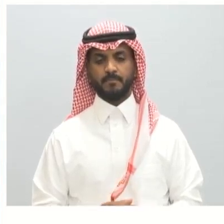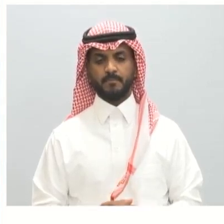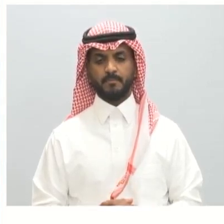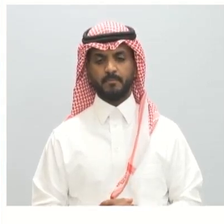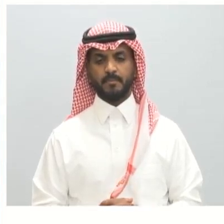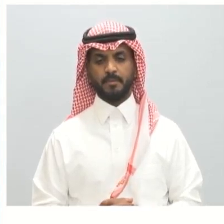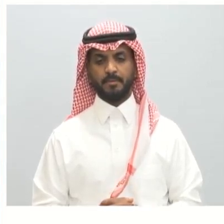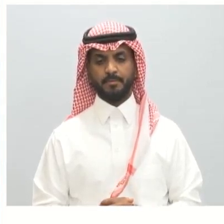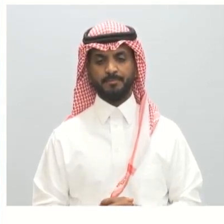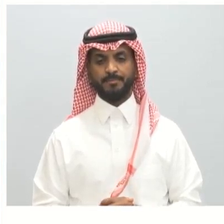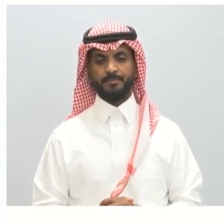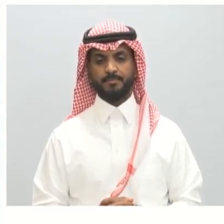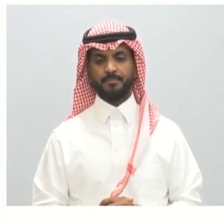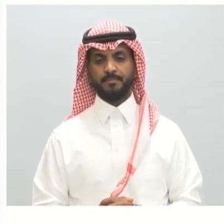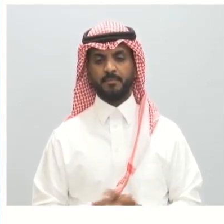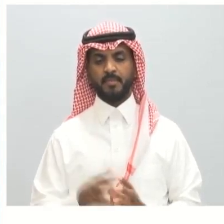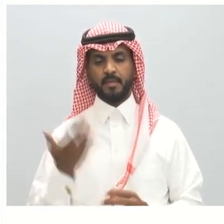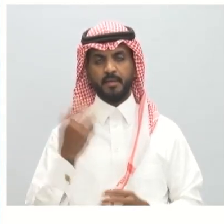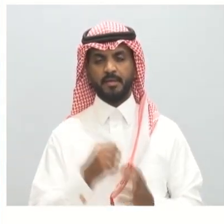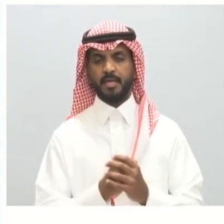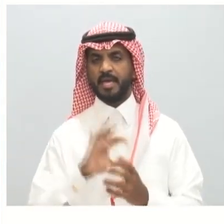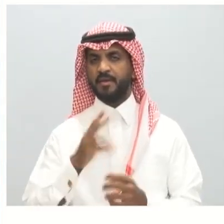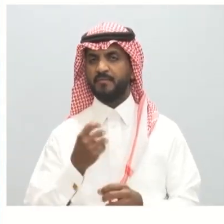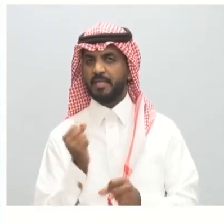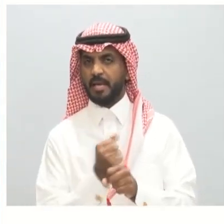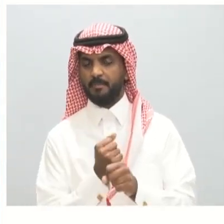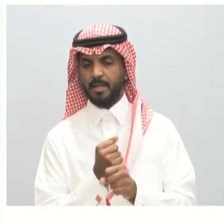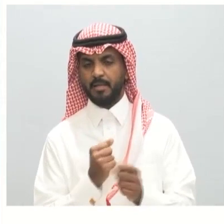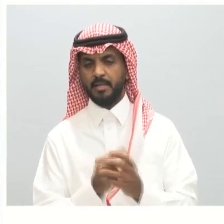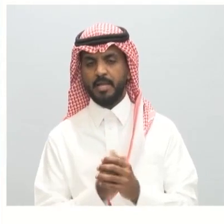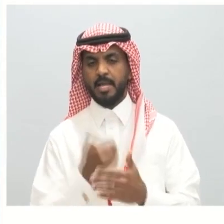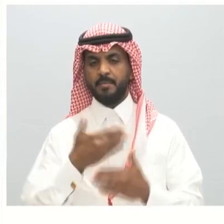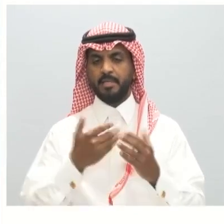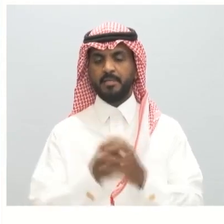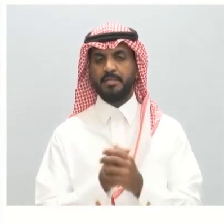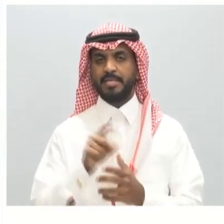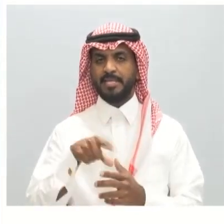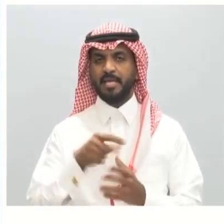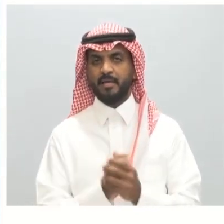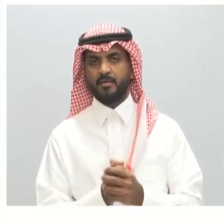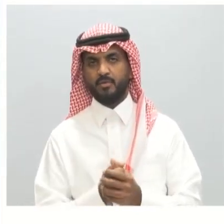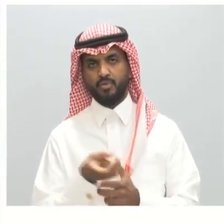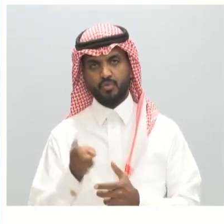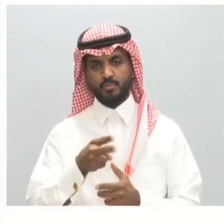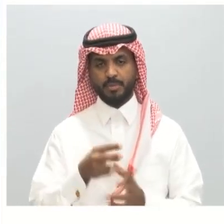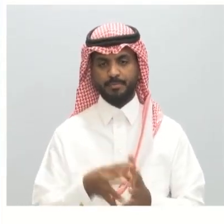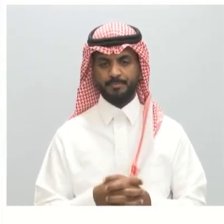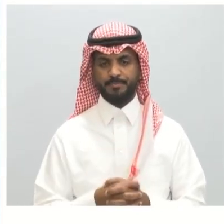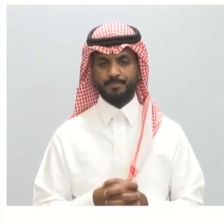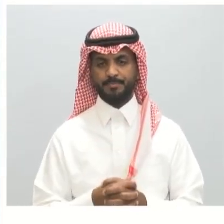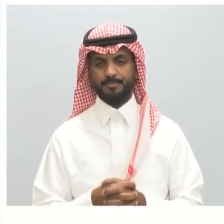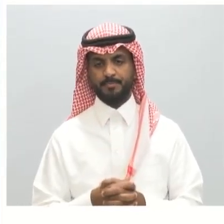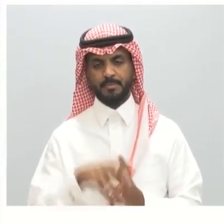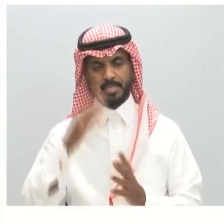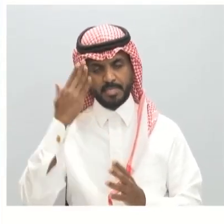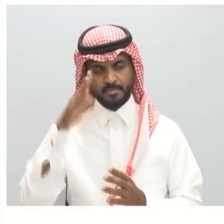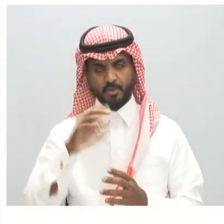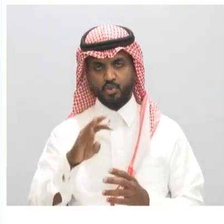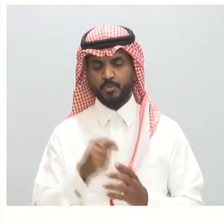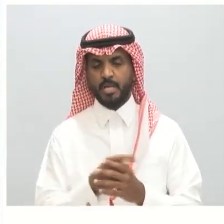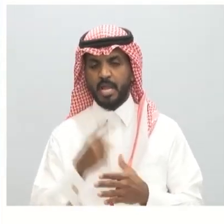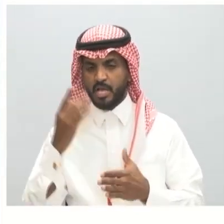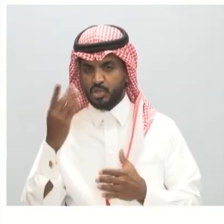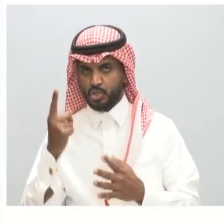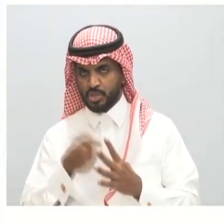الركود ايضا ذكرنا كيف تعمل لبنه اذا ثم تسمح الجمله الشرطيه في